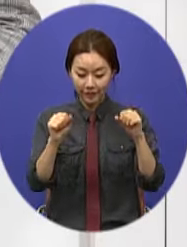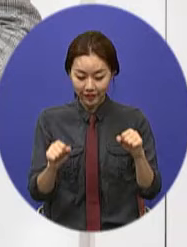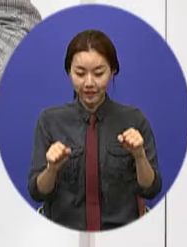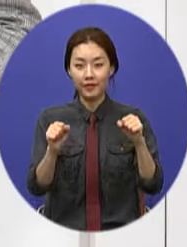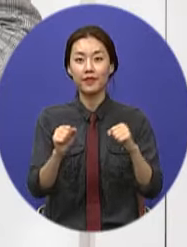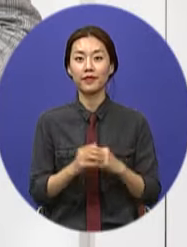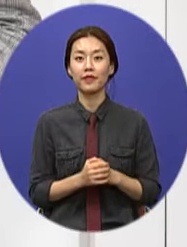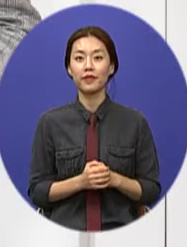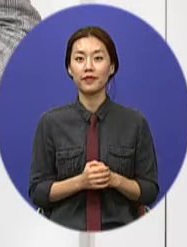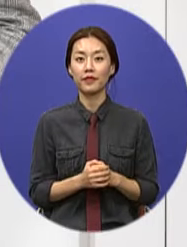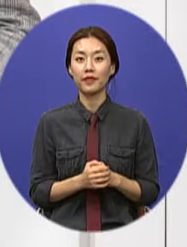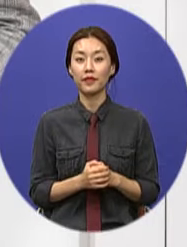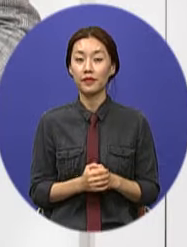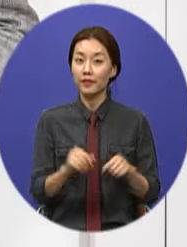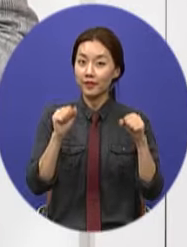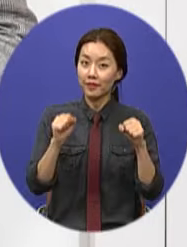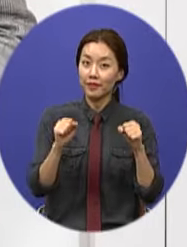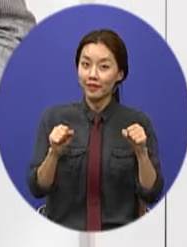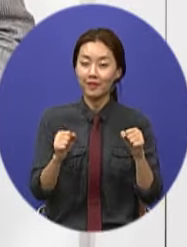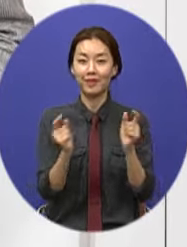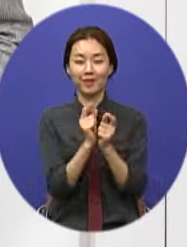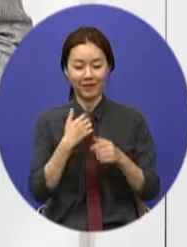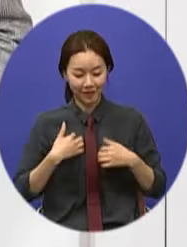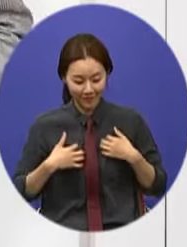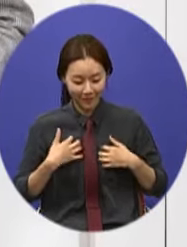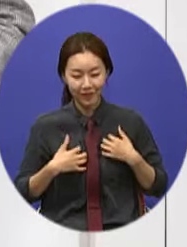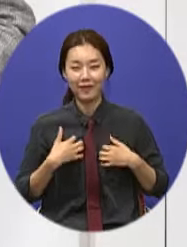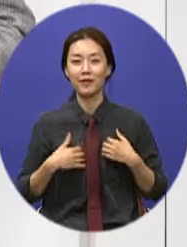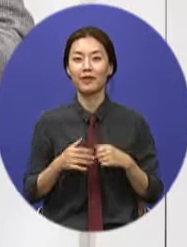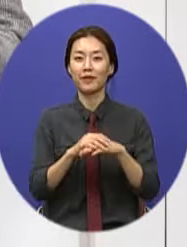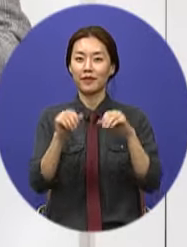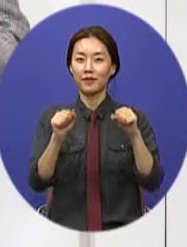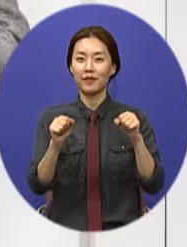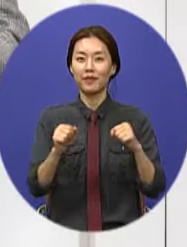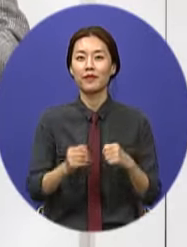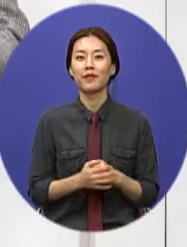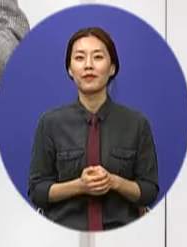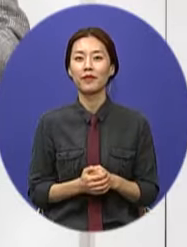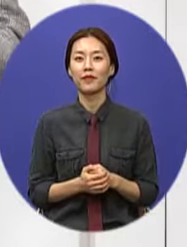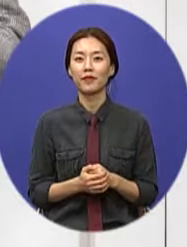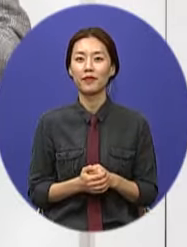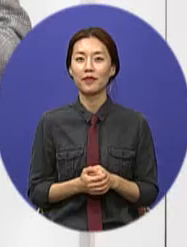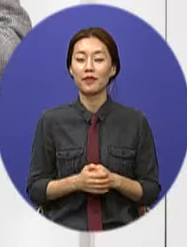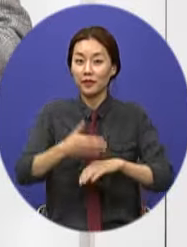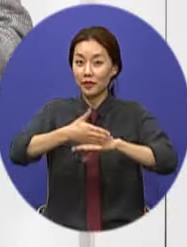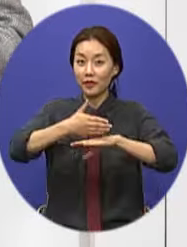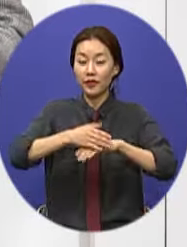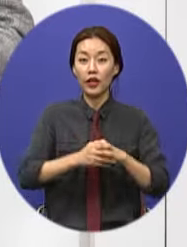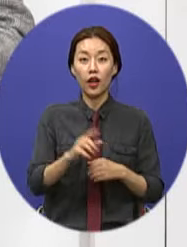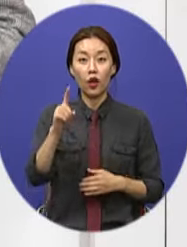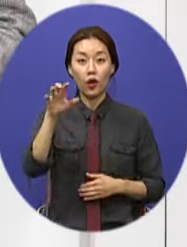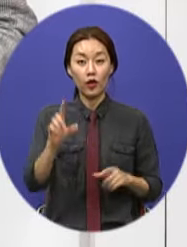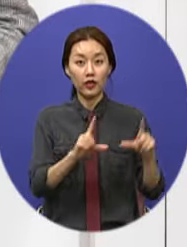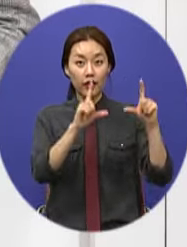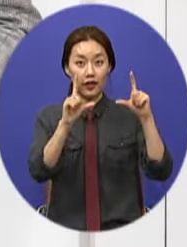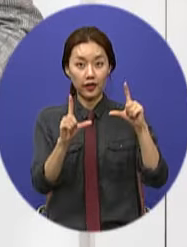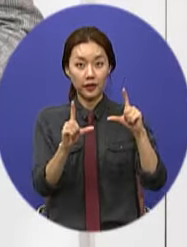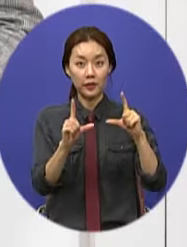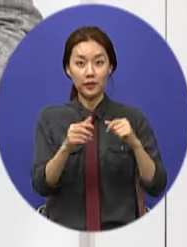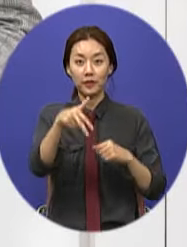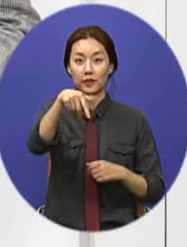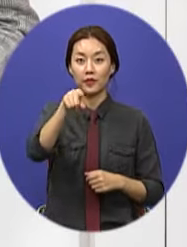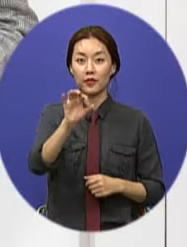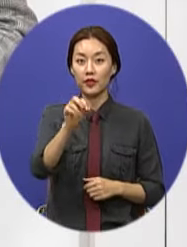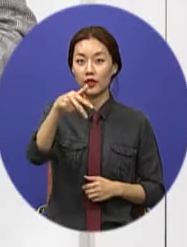안녕하세요. 예 안녕하세요. 반갑습니다. 안녕하세요. 예, 반갑습니다. 예 감사합니다. 어디에서 전화하셨어요?